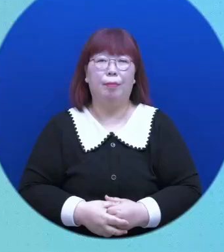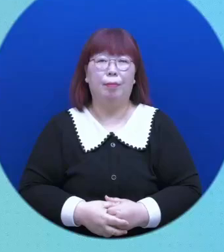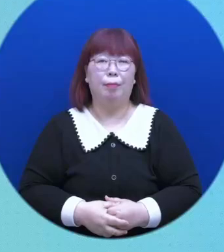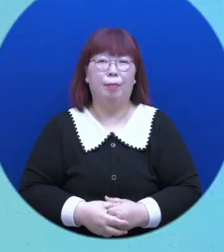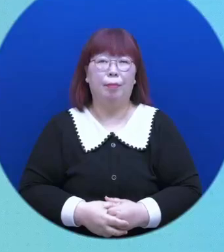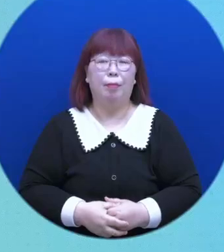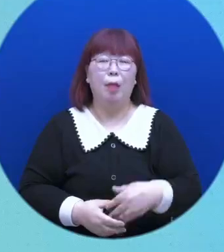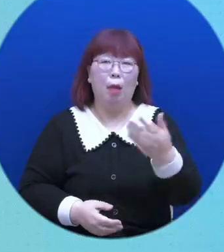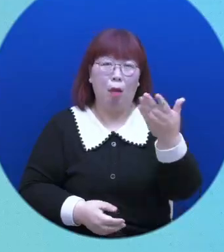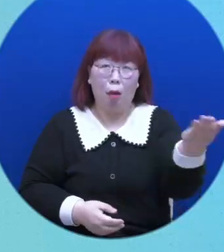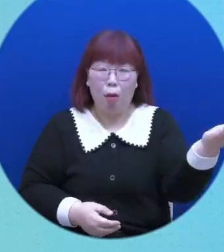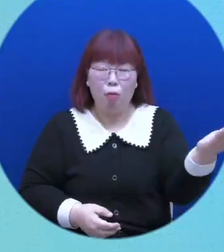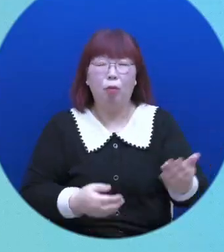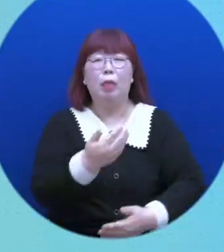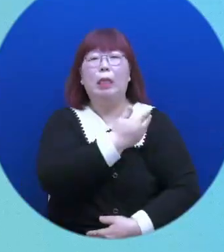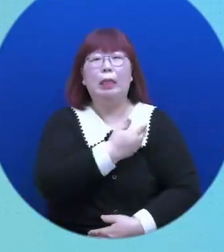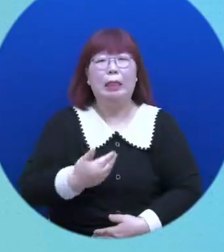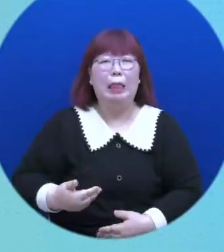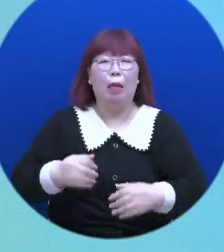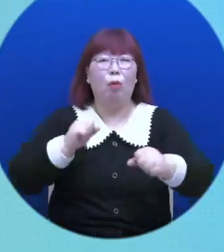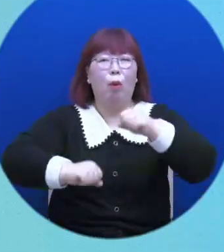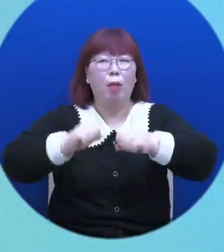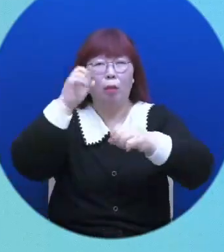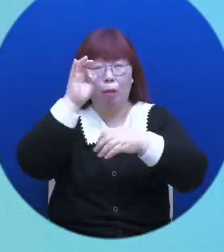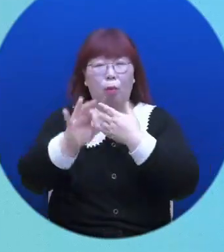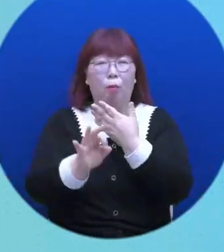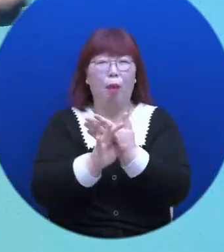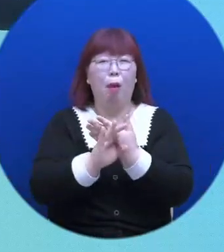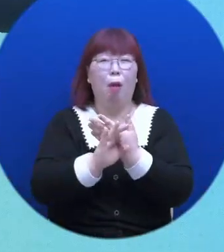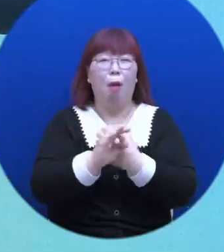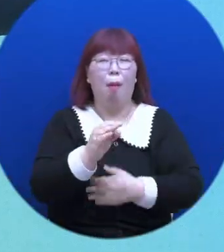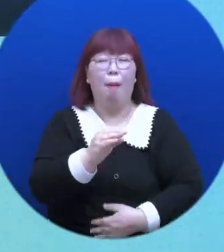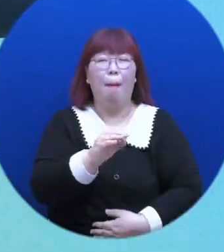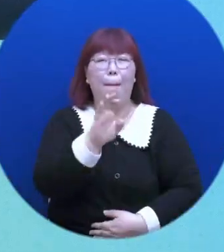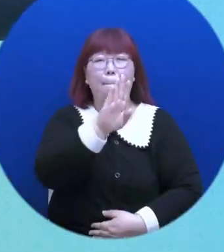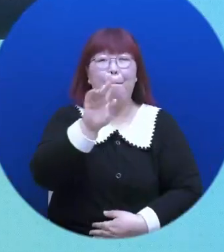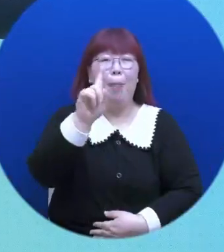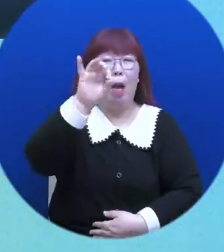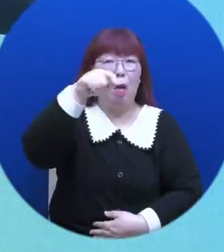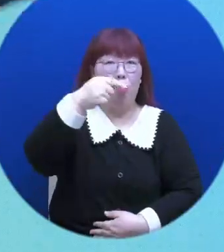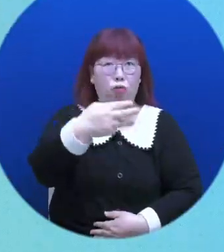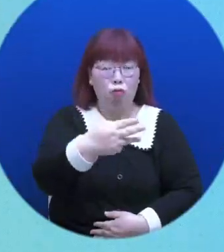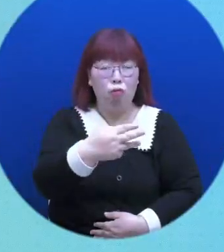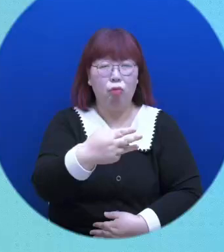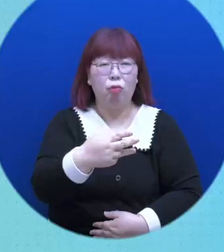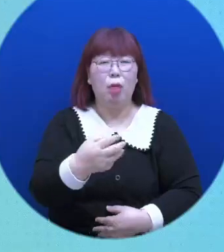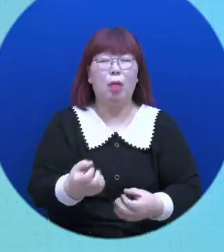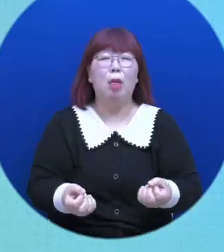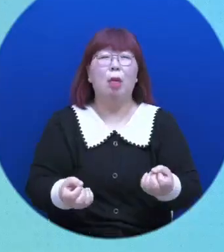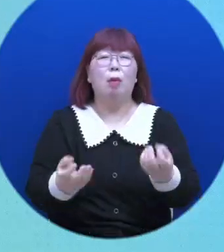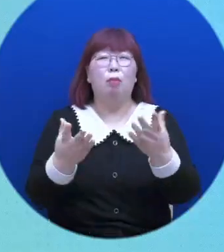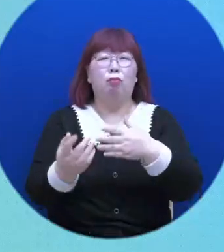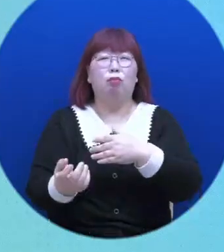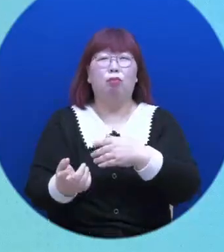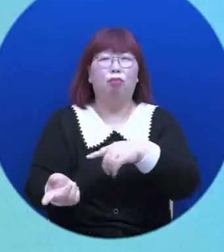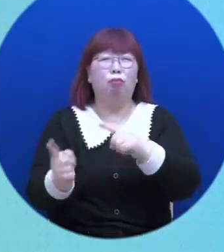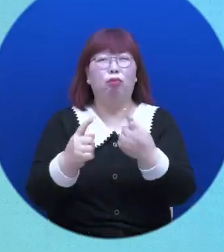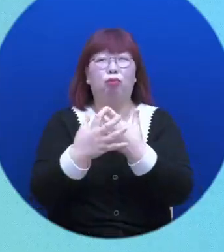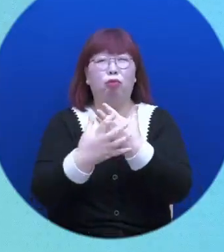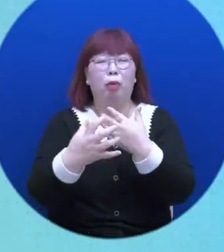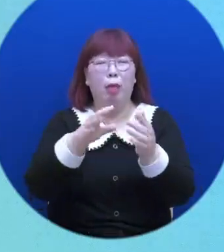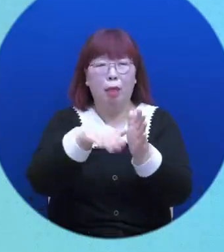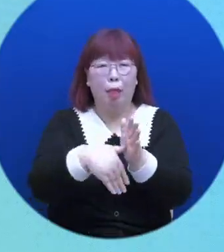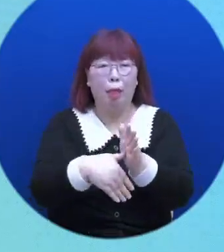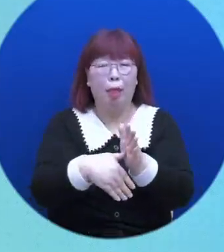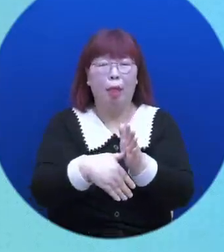여러분, 사도행전 14장에 보면 바울이 루스드라에 가서 부흥회해요. 근데 부흥회에 참석하고 있는